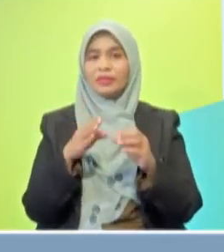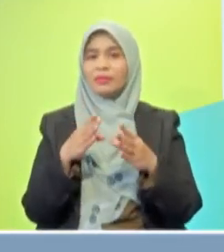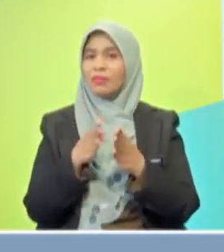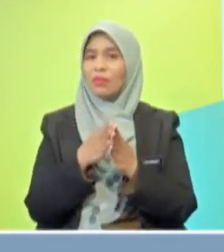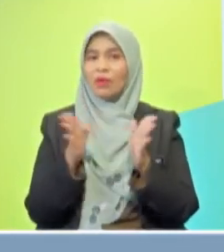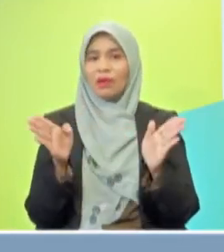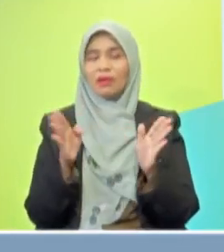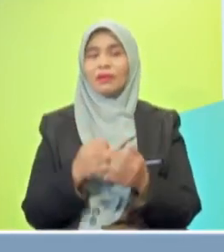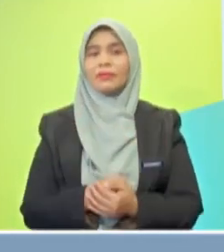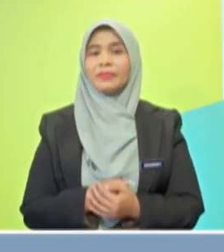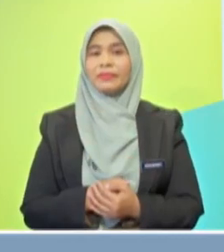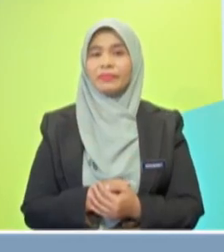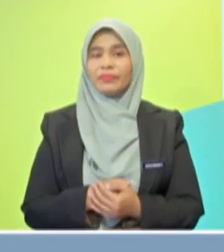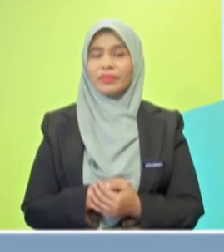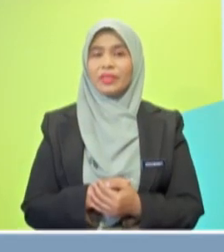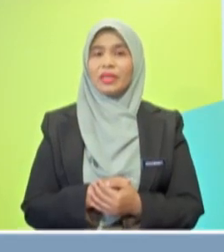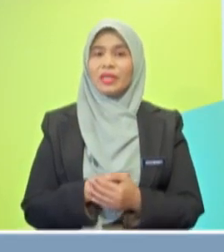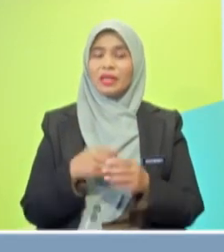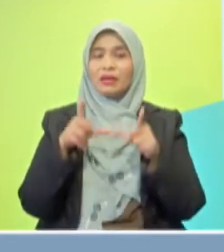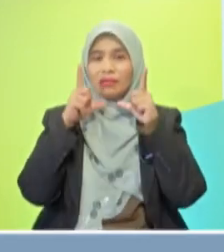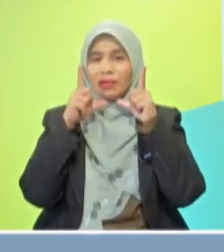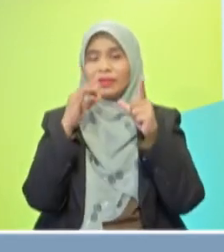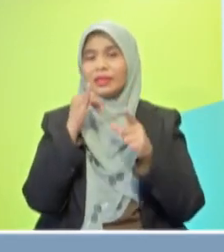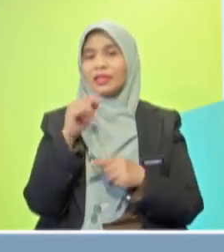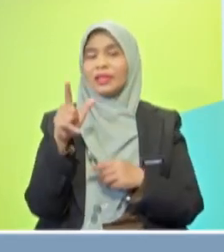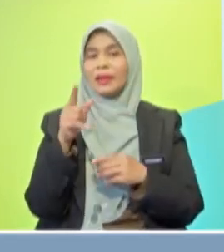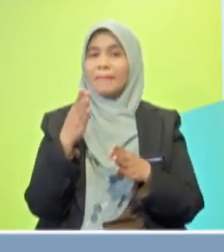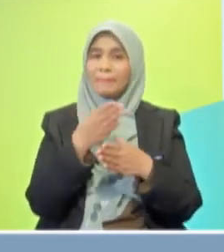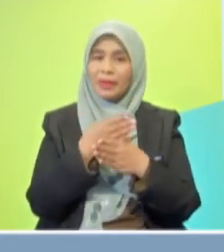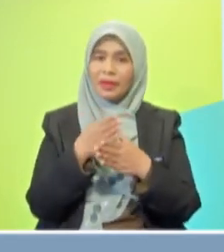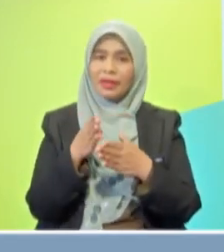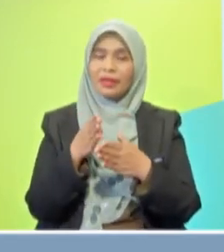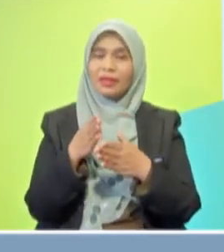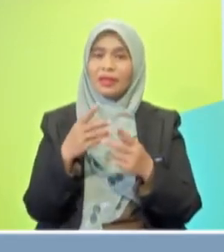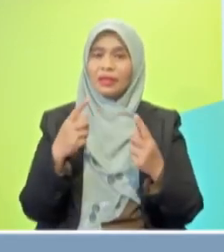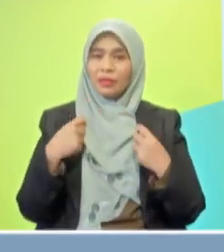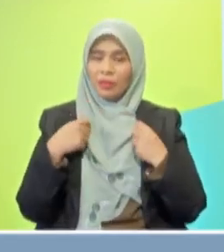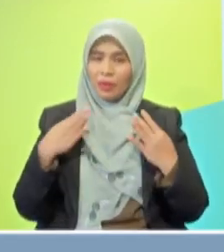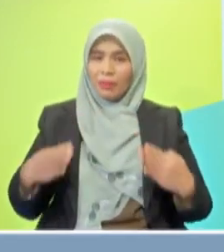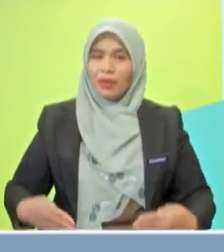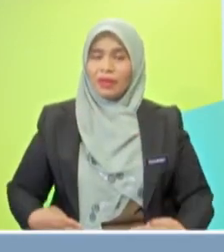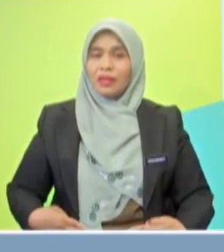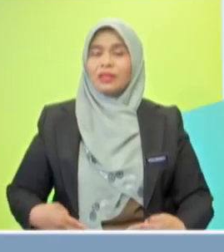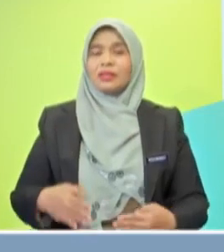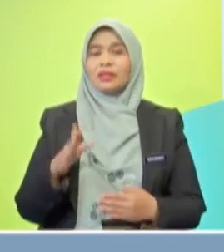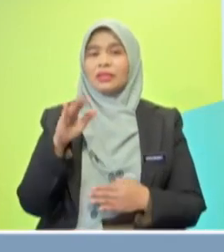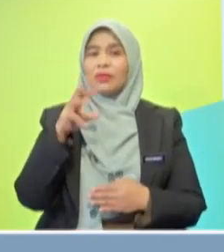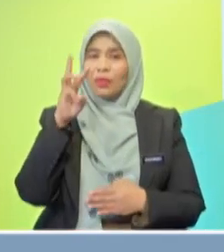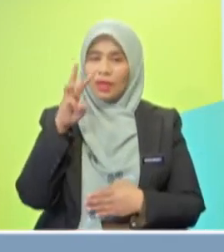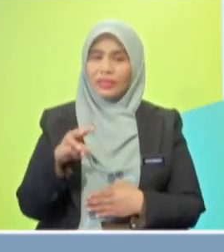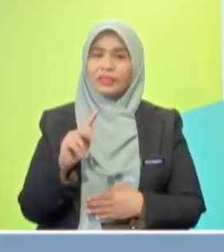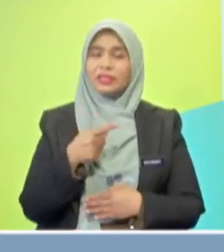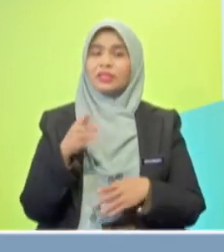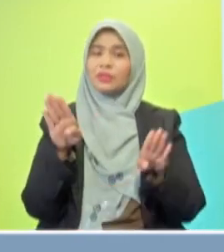Ya, terima kasih. Betul. Aurat ini maksudnya bahagian tubuh badan kita, Aiman, yang wajib